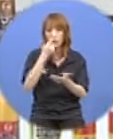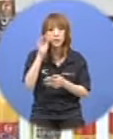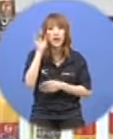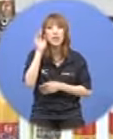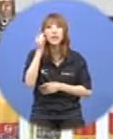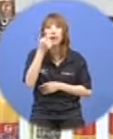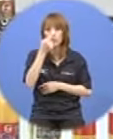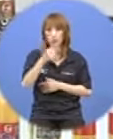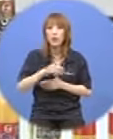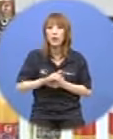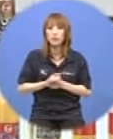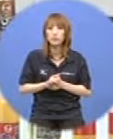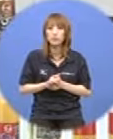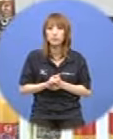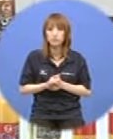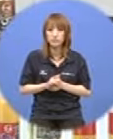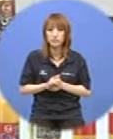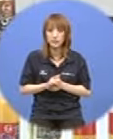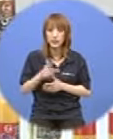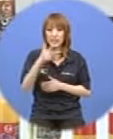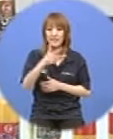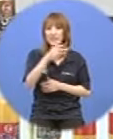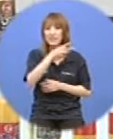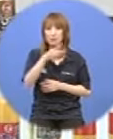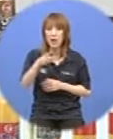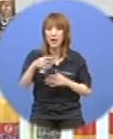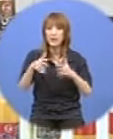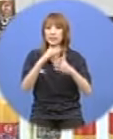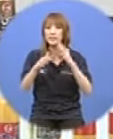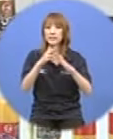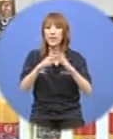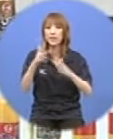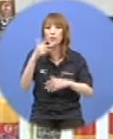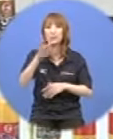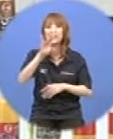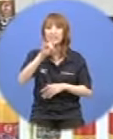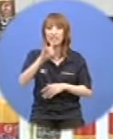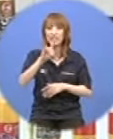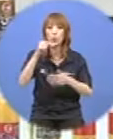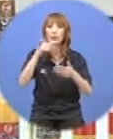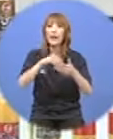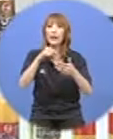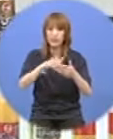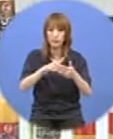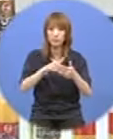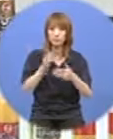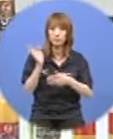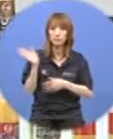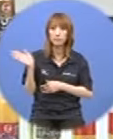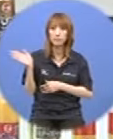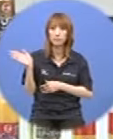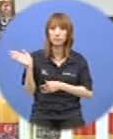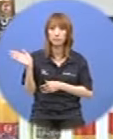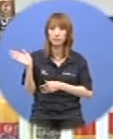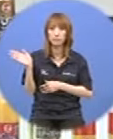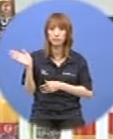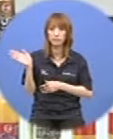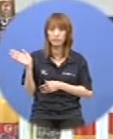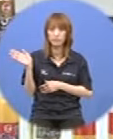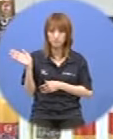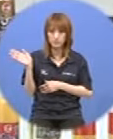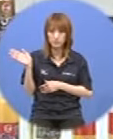はい、芝線の式祖神殿の中に、むしろ蛍光となるとも牛語となる流れ